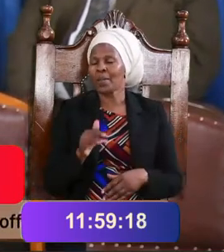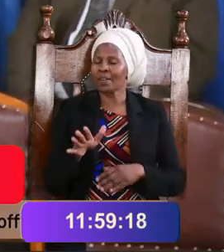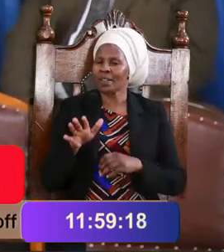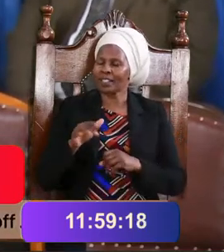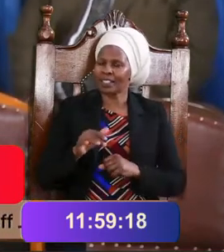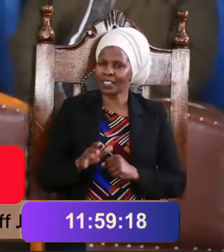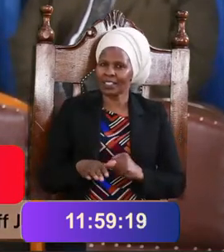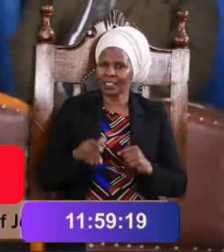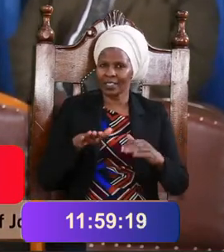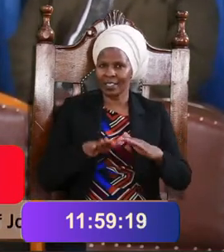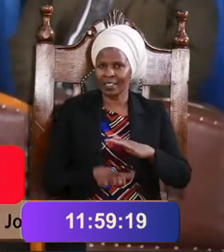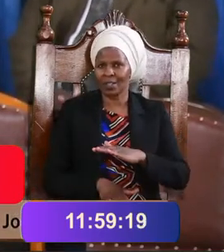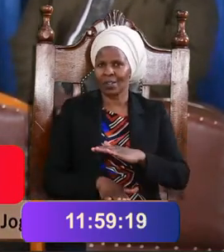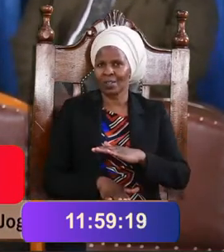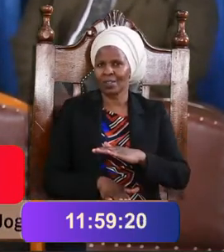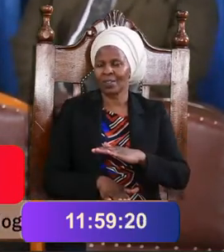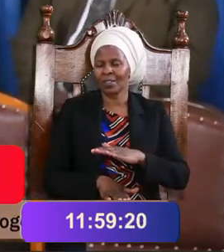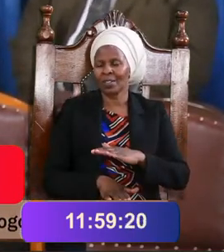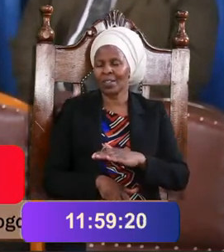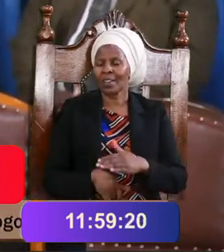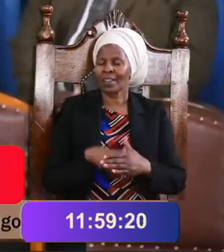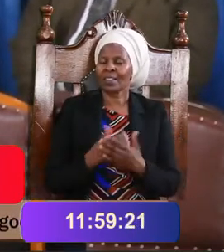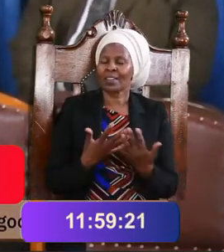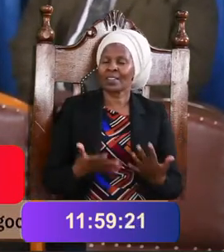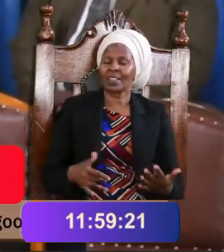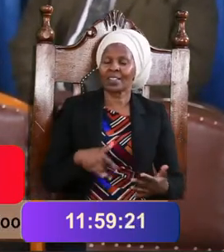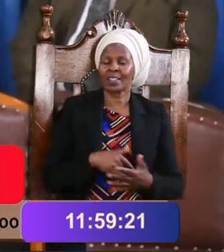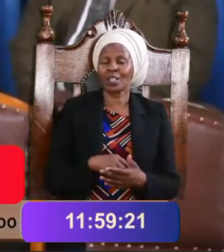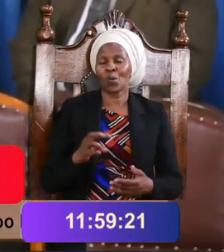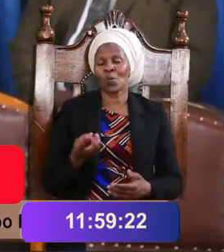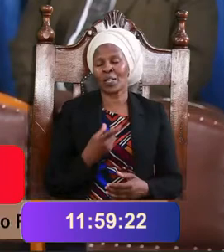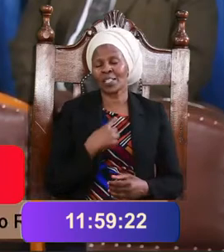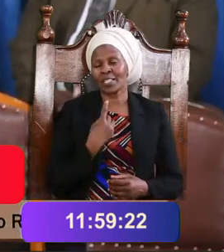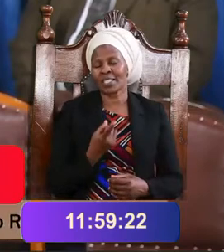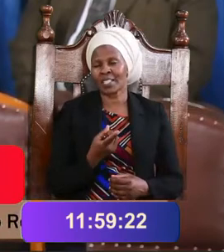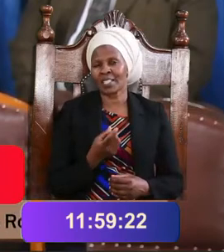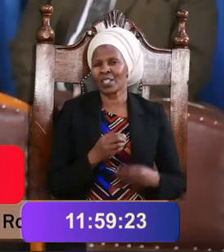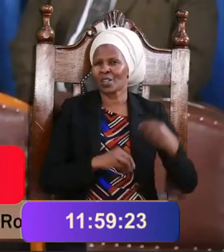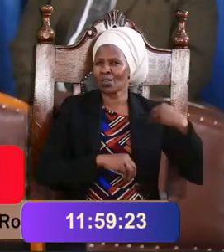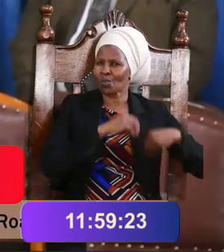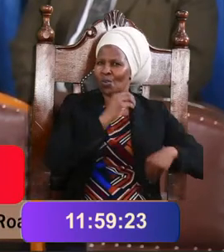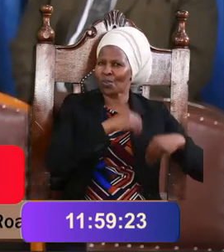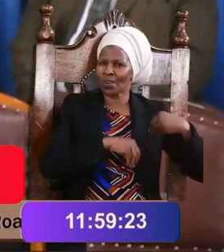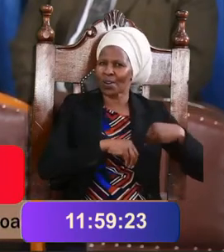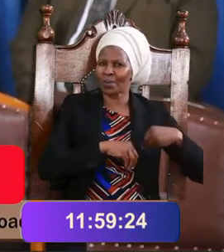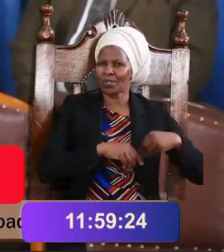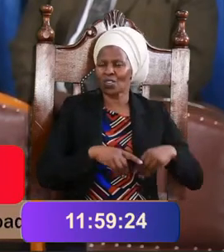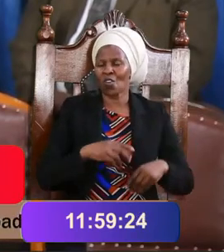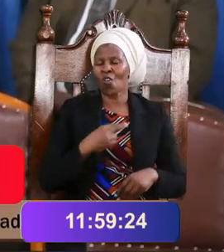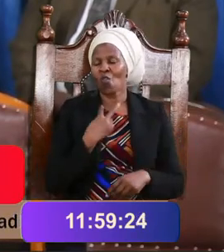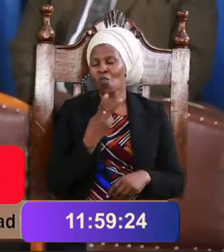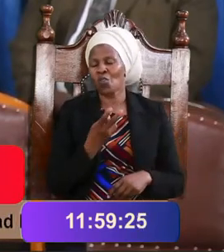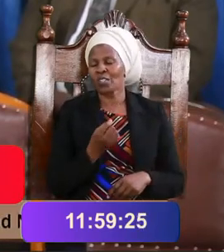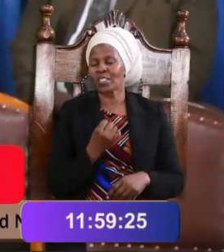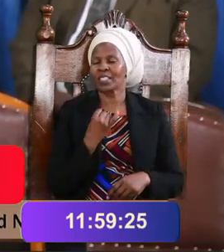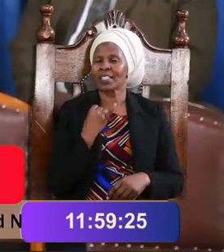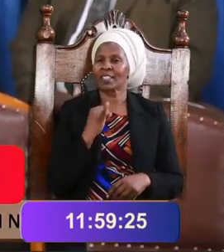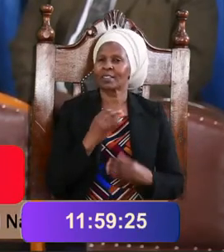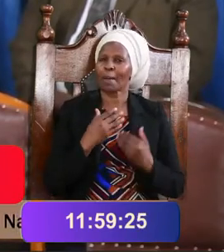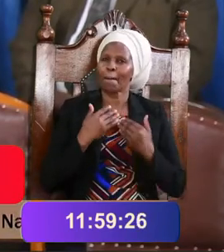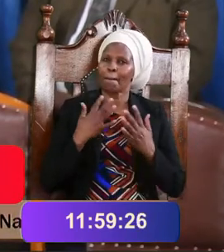pia wanakula. Na hilo ni jambo ambalo tunasema sauti ya ufisadi ni kubwa.